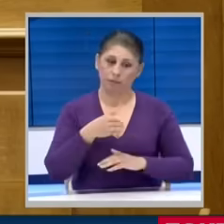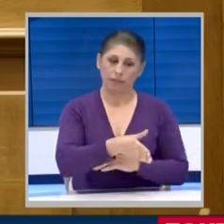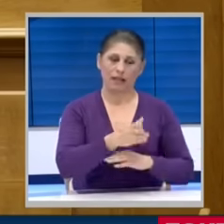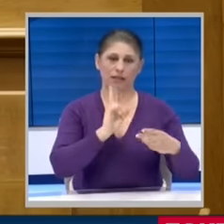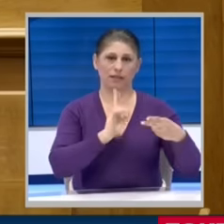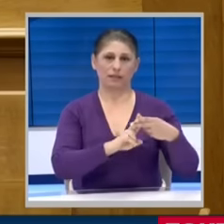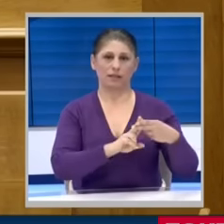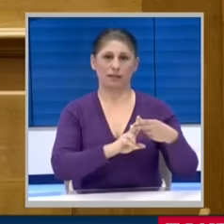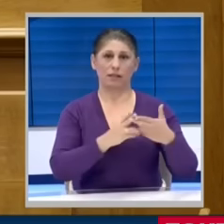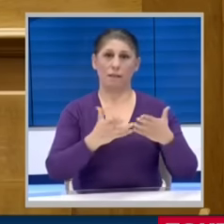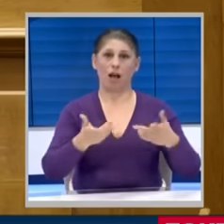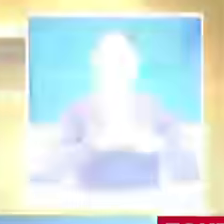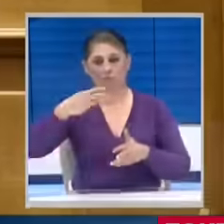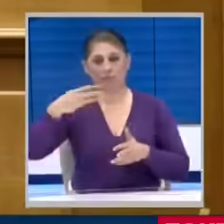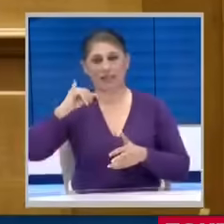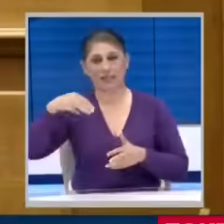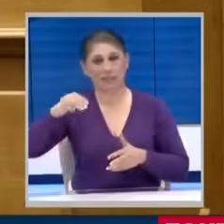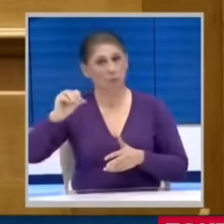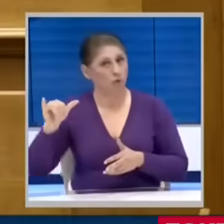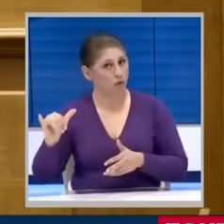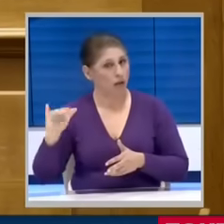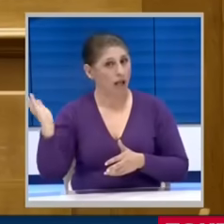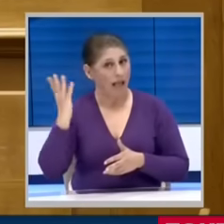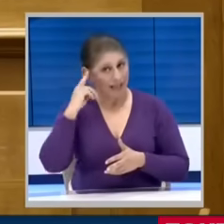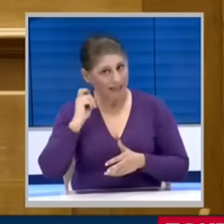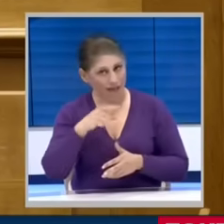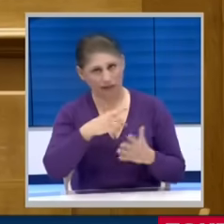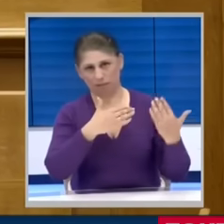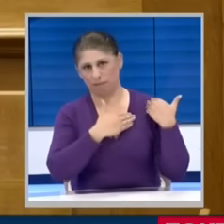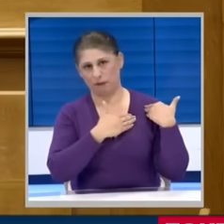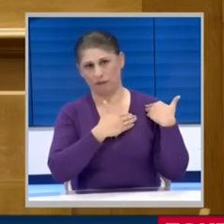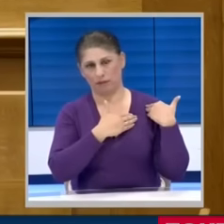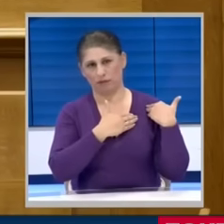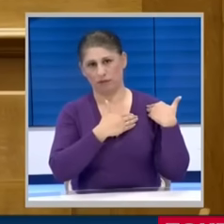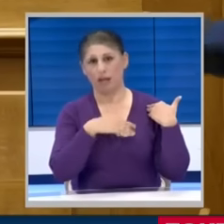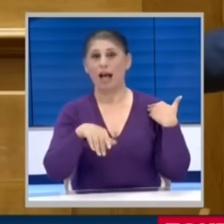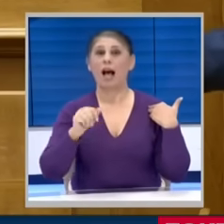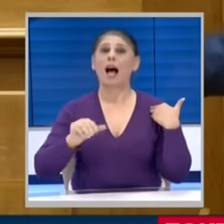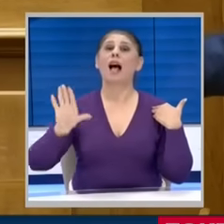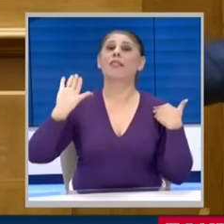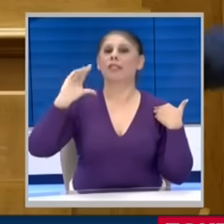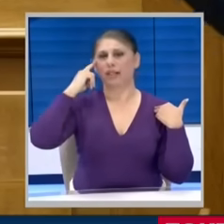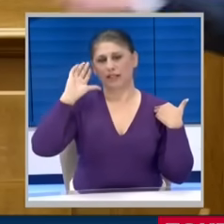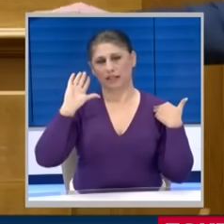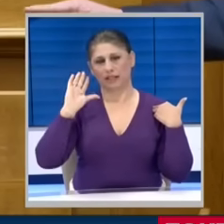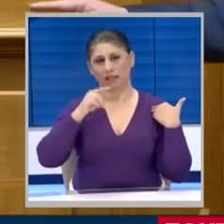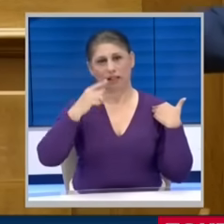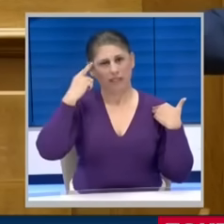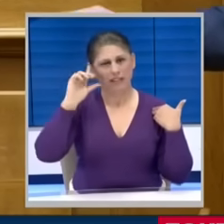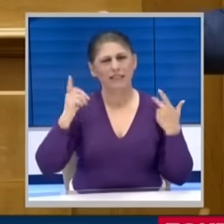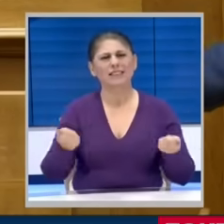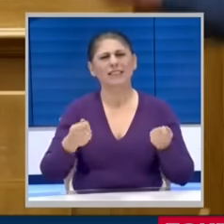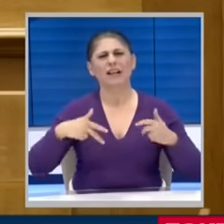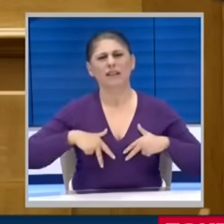συνάντηση μεγάλου επιχειρηματία. Αν γνωρίζατε, ήσασταν υπεύθυνος για την αποστολή. Αν δεν γνωρίζατε, δεν γνωρίζετε τι